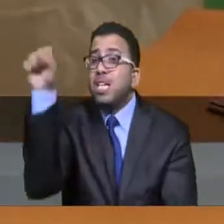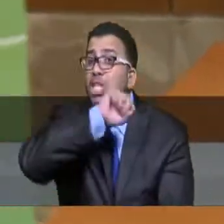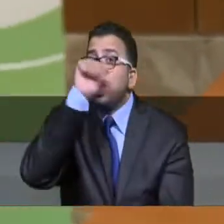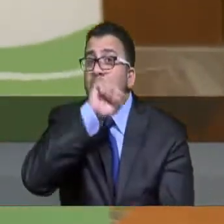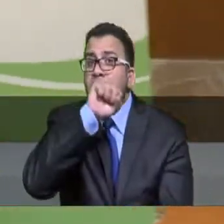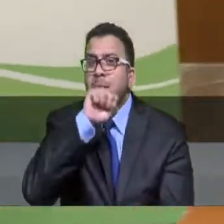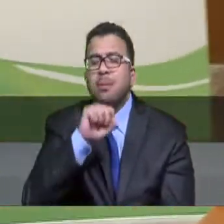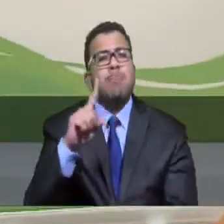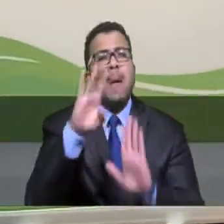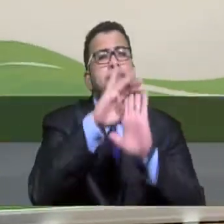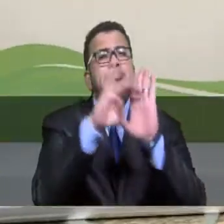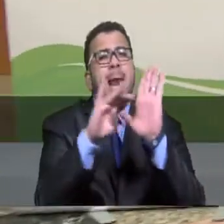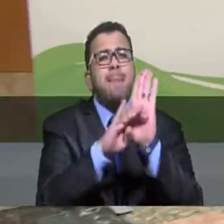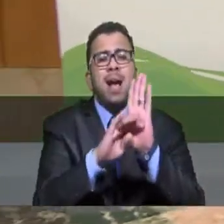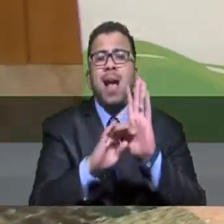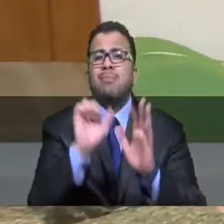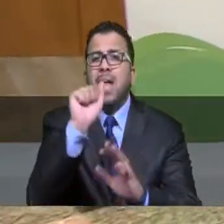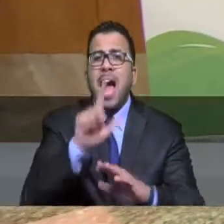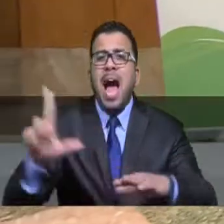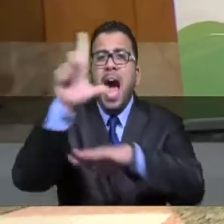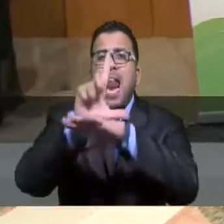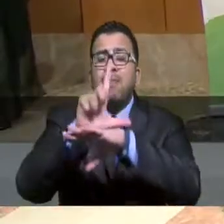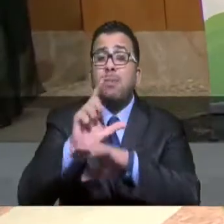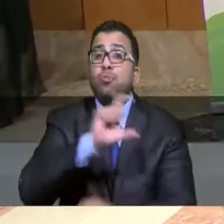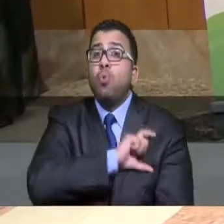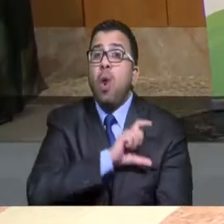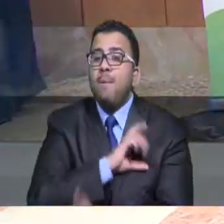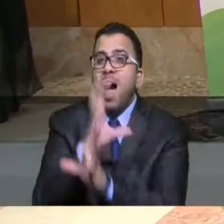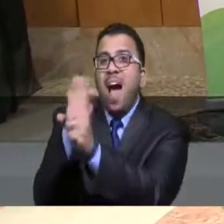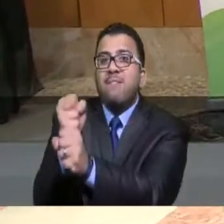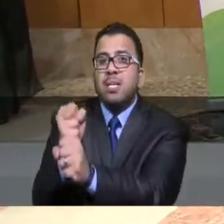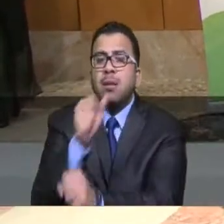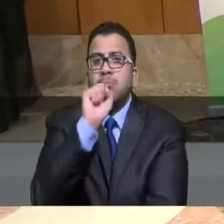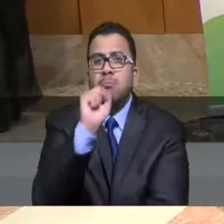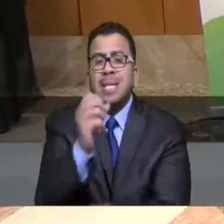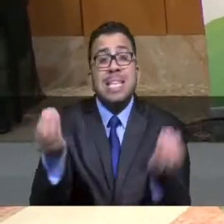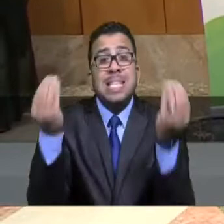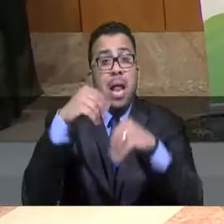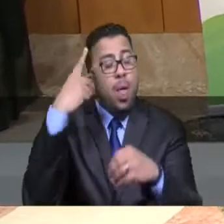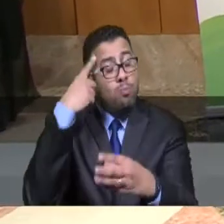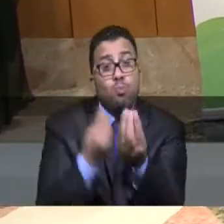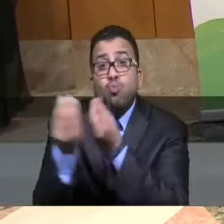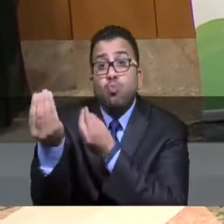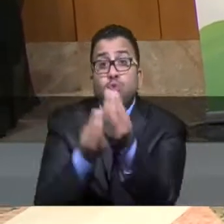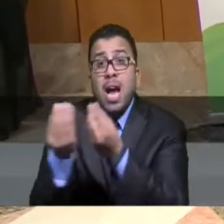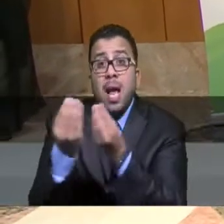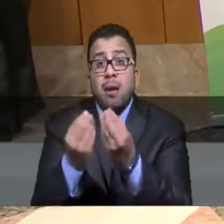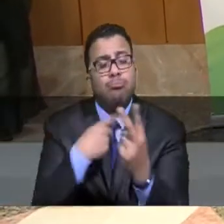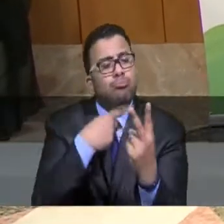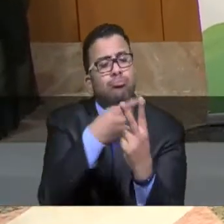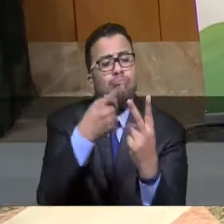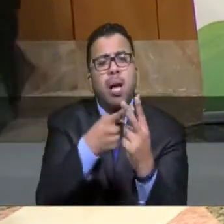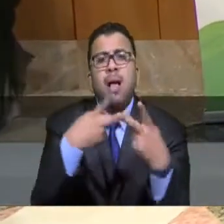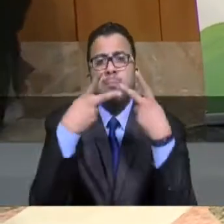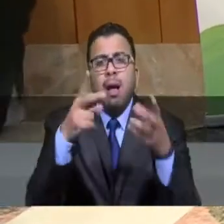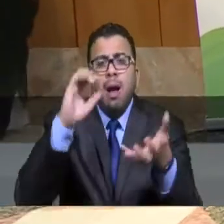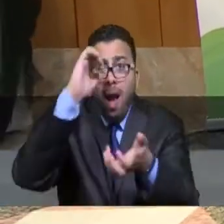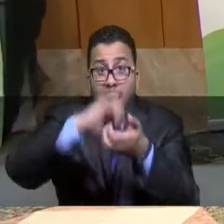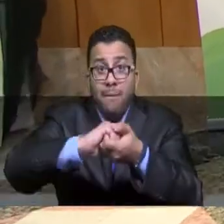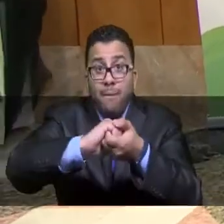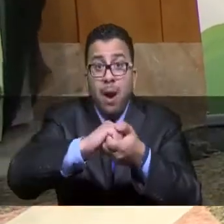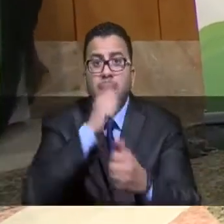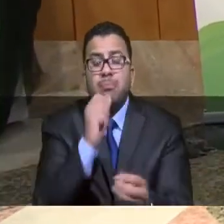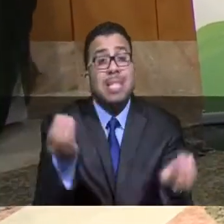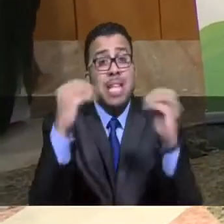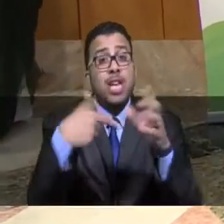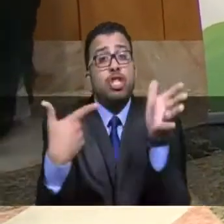وجامعة الشارقة بشأن برنامج خليفة لتمكين الطلاب. وبحسب بنود المذكرة فقد اتفق الطرفان على الالتزام